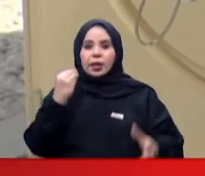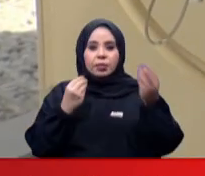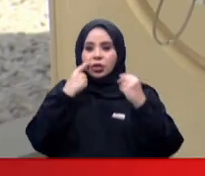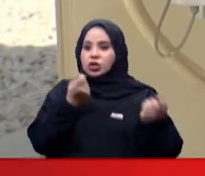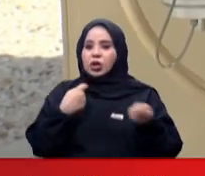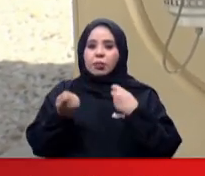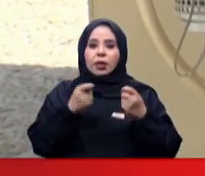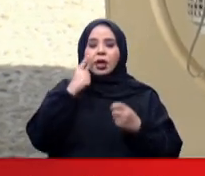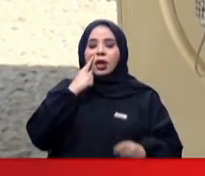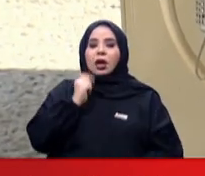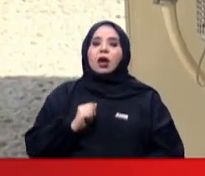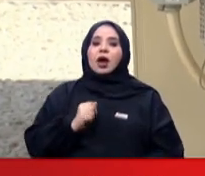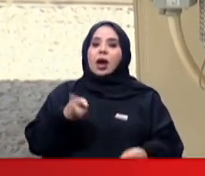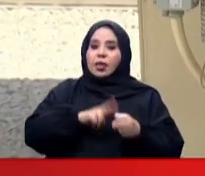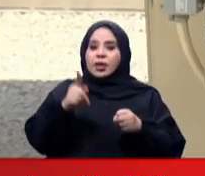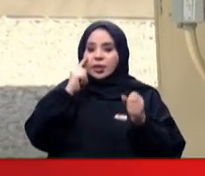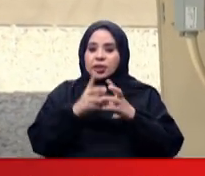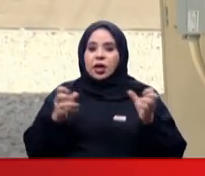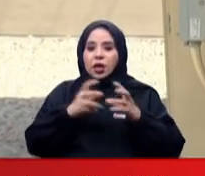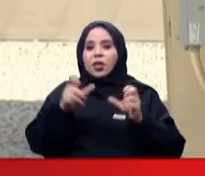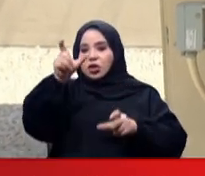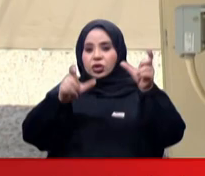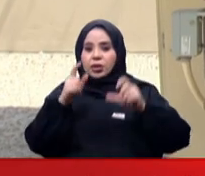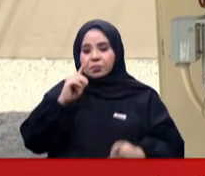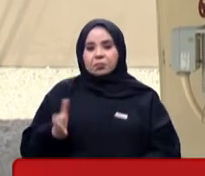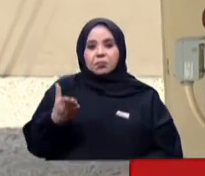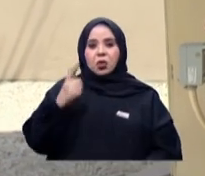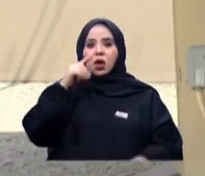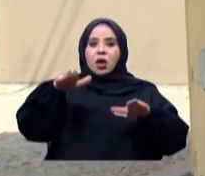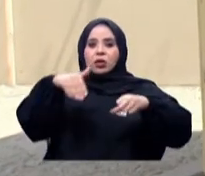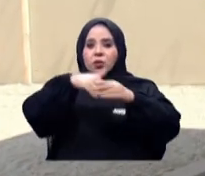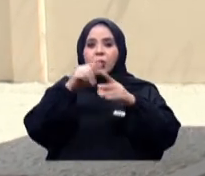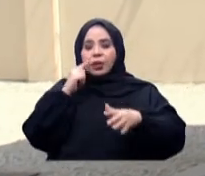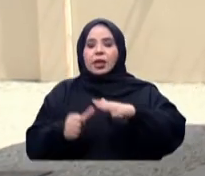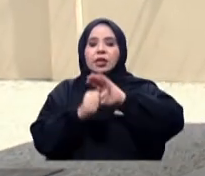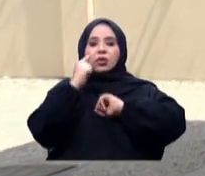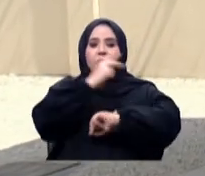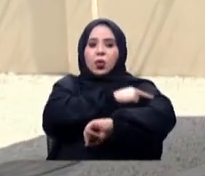الأجنبية للمملكة. هذا وقد استعرض أصحاب السعادة النواب ورئيس وعضو المجلس